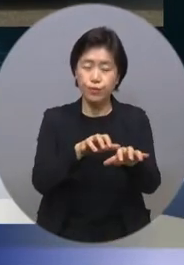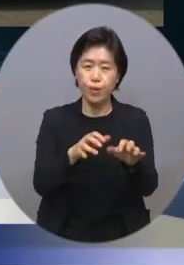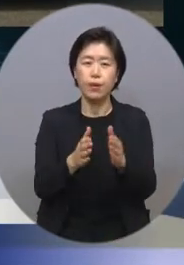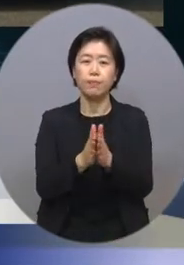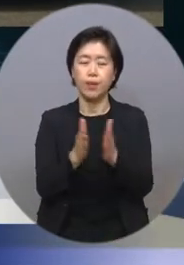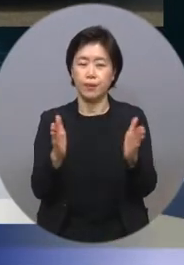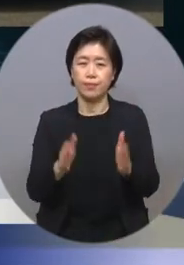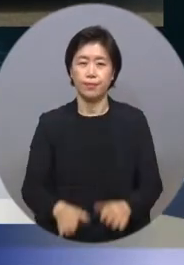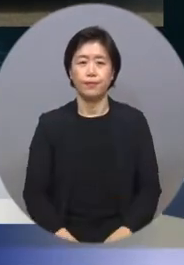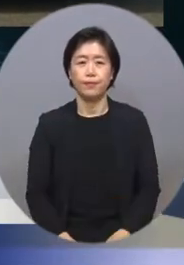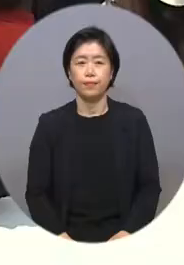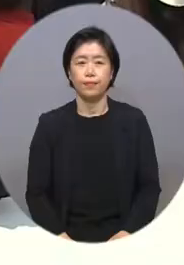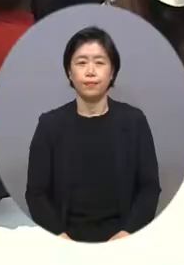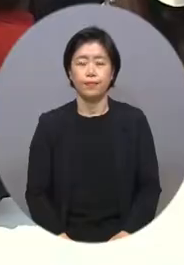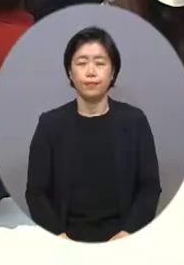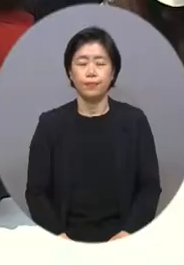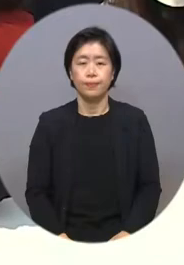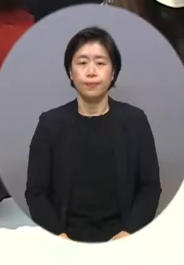보도합니다